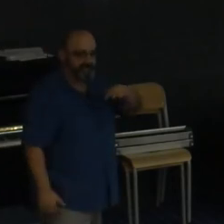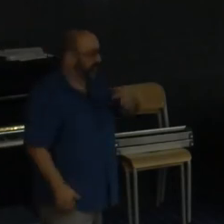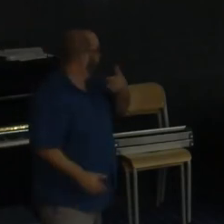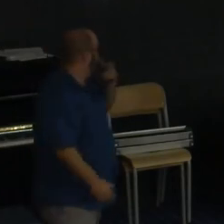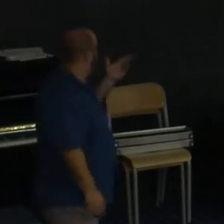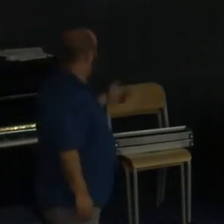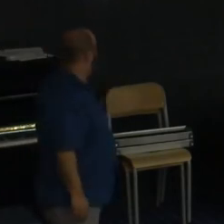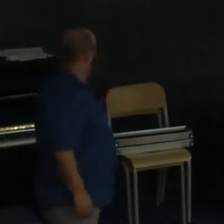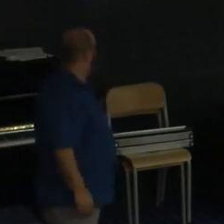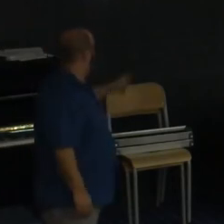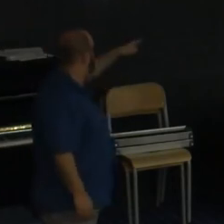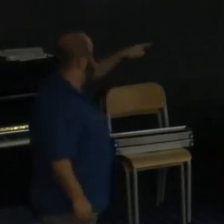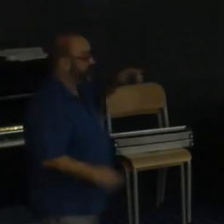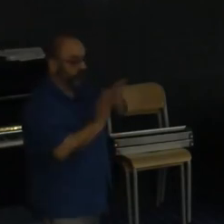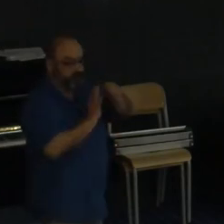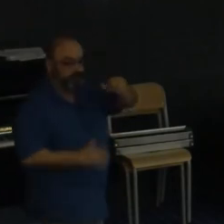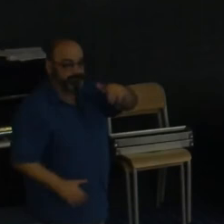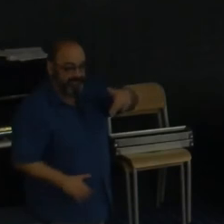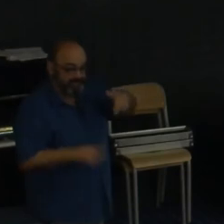code. Je suis dans la fonction main.